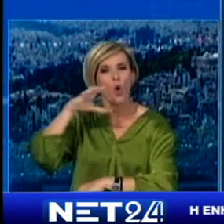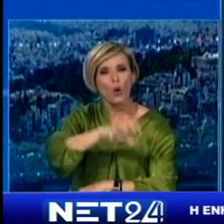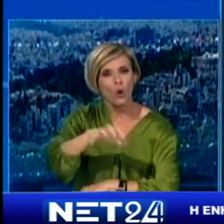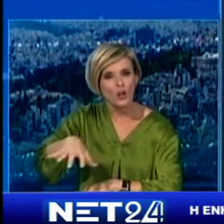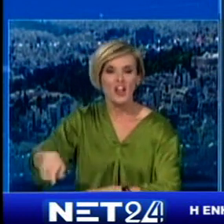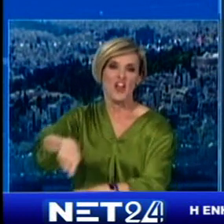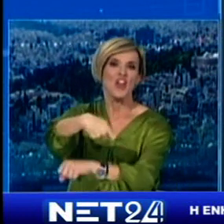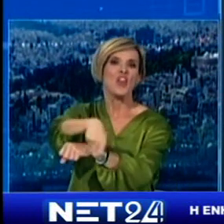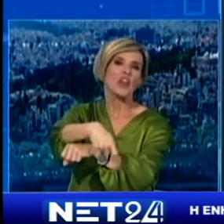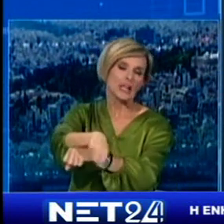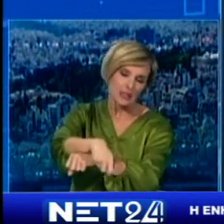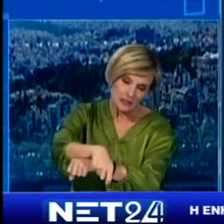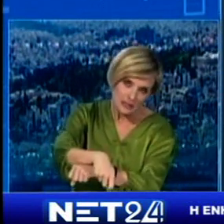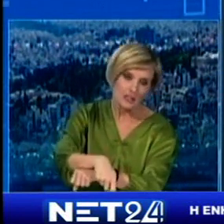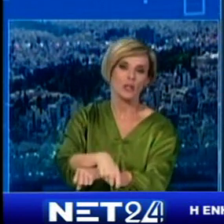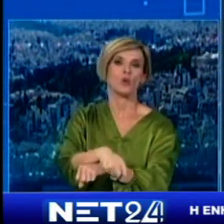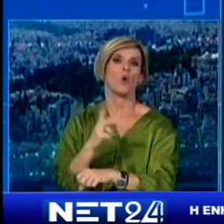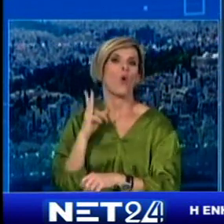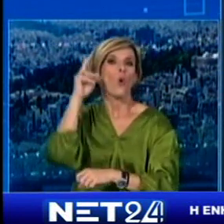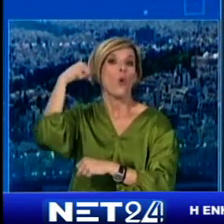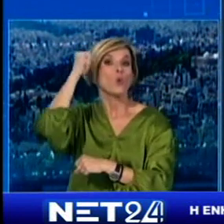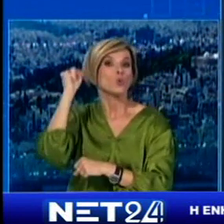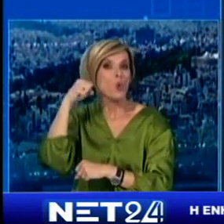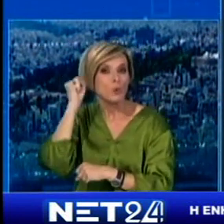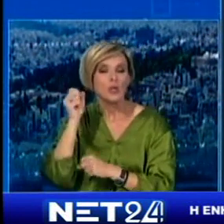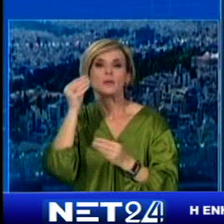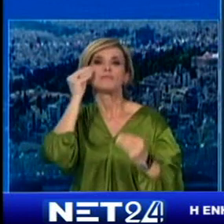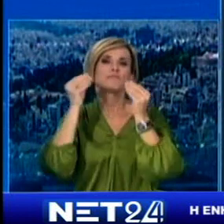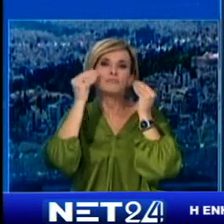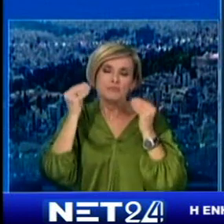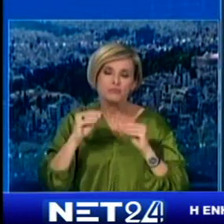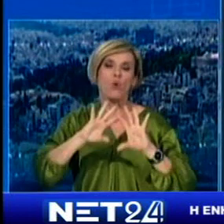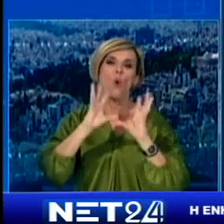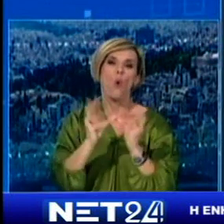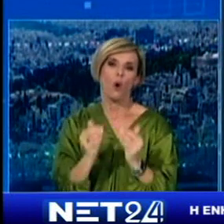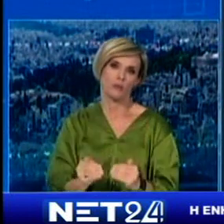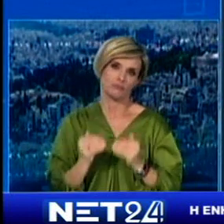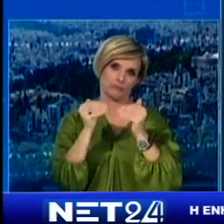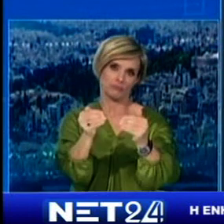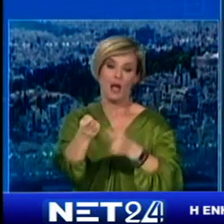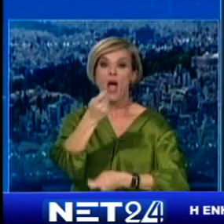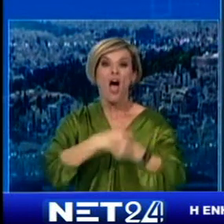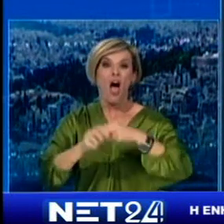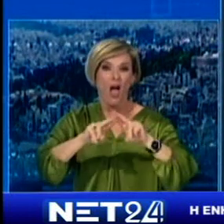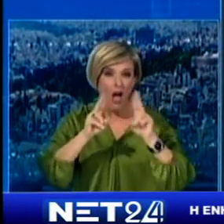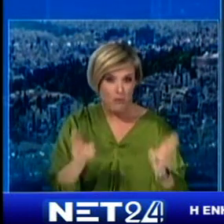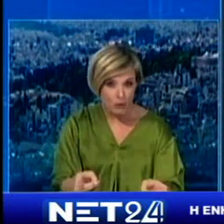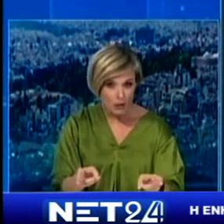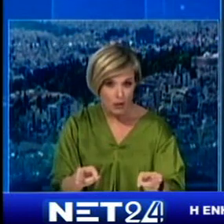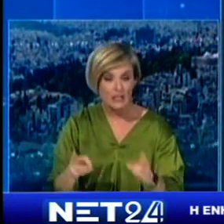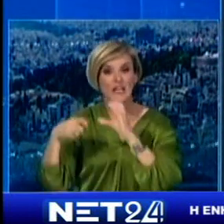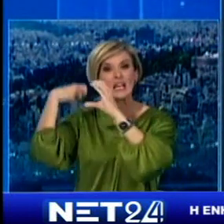εκτός από τις περιπτώσεις επίγοντος, των κομμωτηρίων και των υπηρεσιών προσωπικής υγιεινής, του λιανεμπορίου, καθώς και οι πρόβες και τα τηλεοπτικά